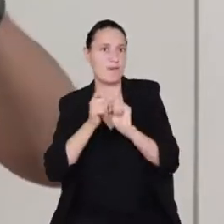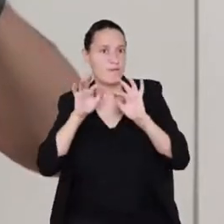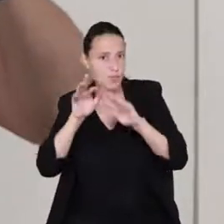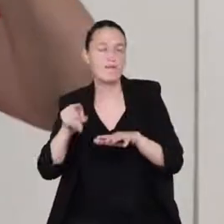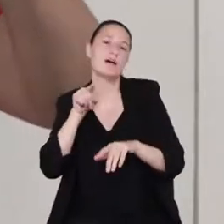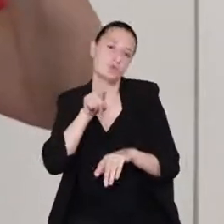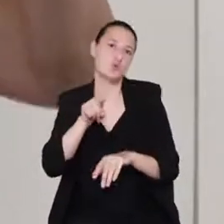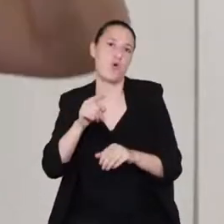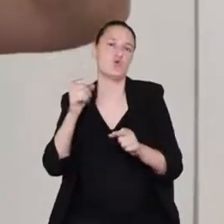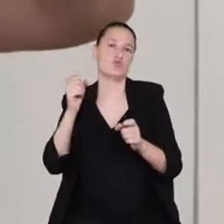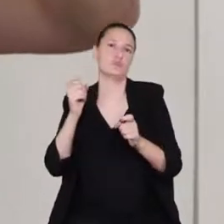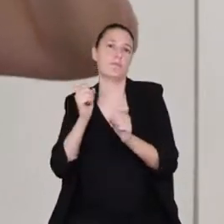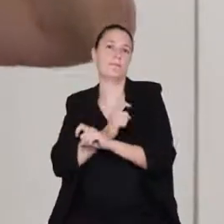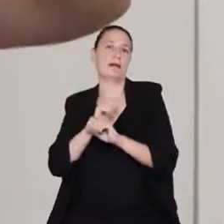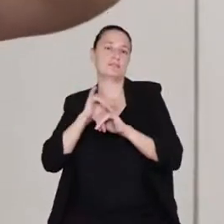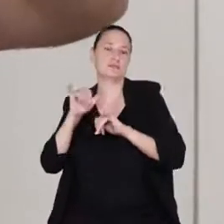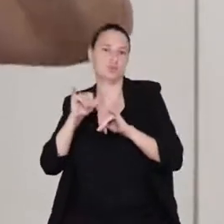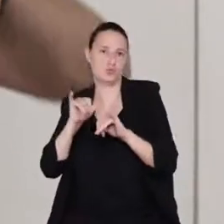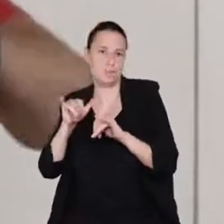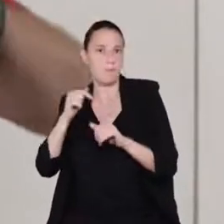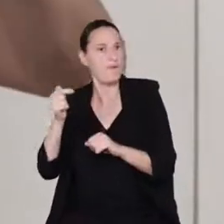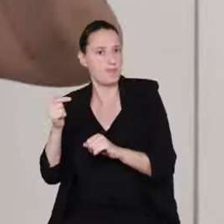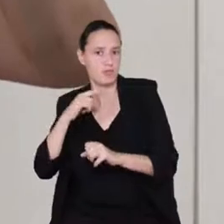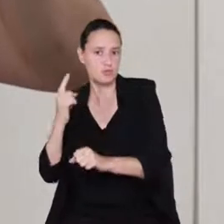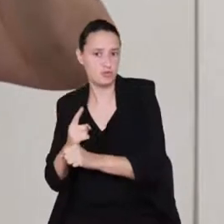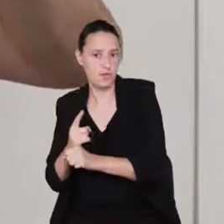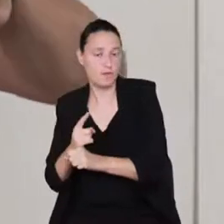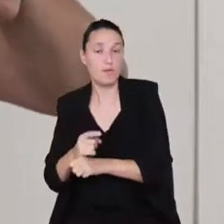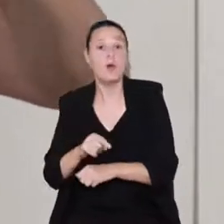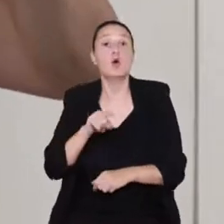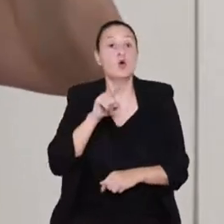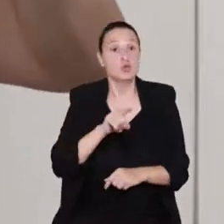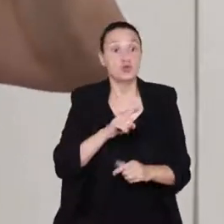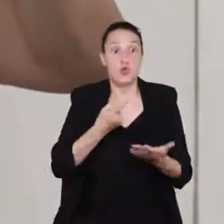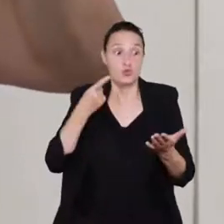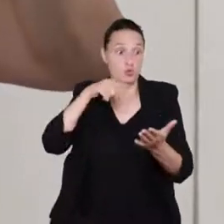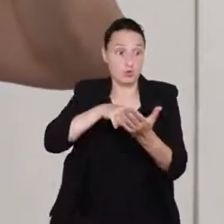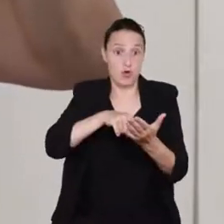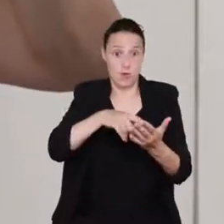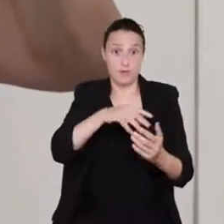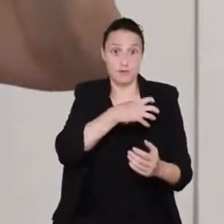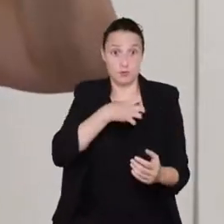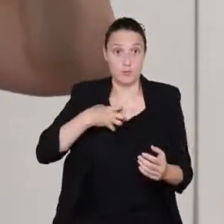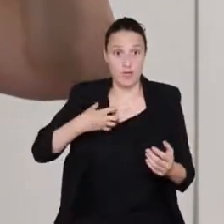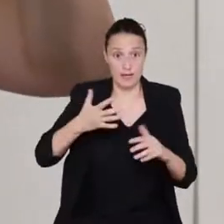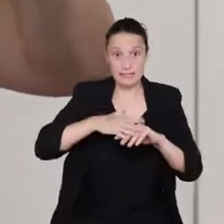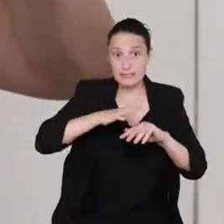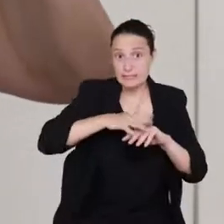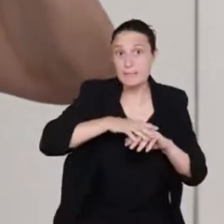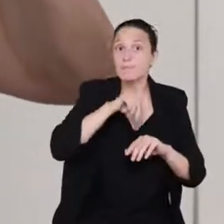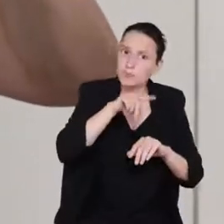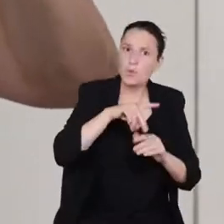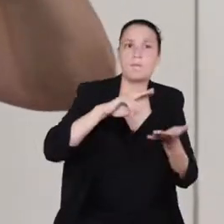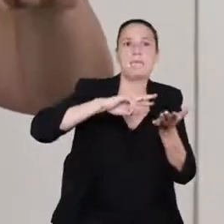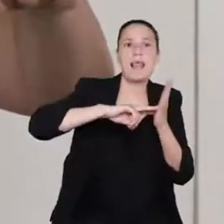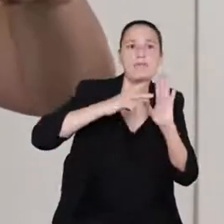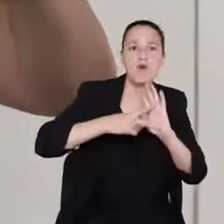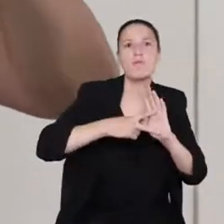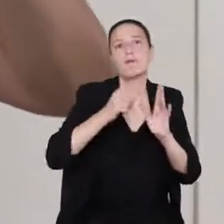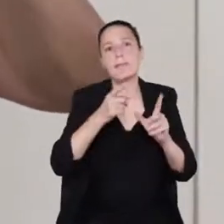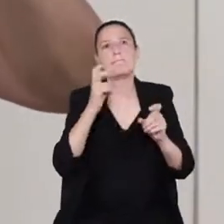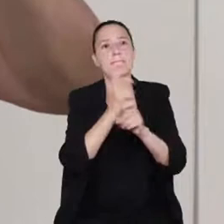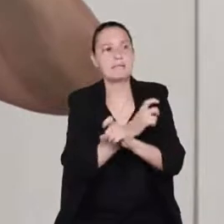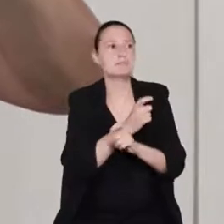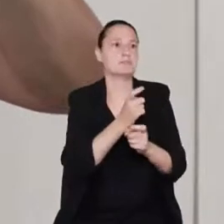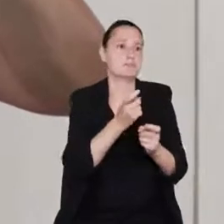tutaj właśnie wyobrażano sobie ten docelowy system gospodarczy jako system właśnie gospodarki planowej, państwo